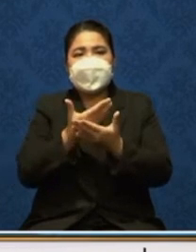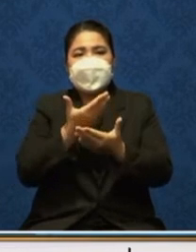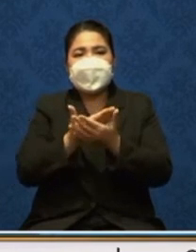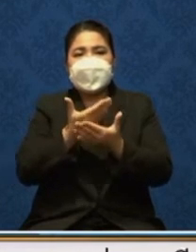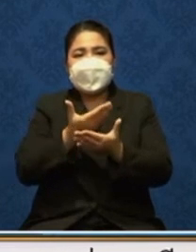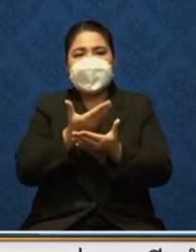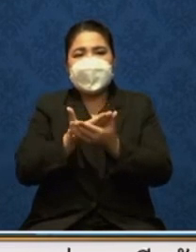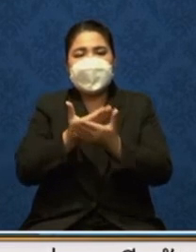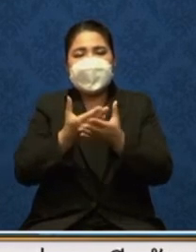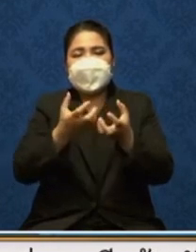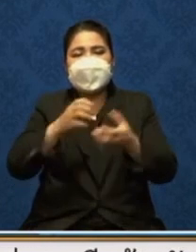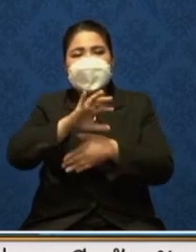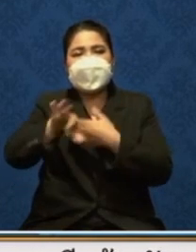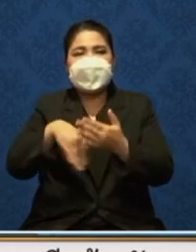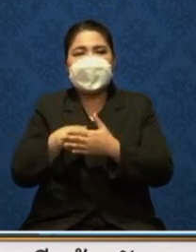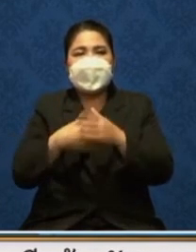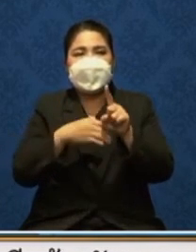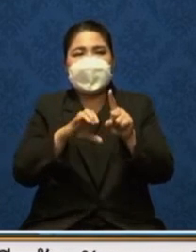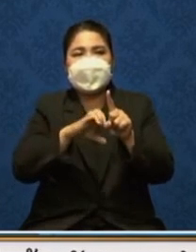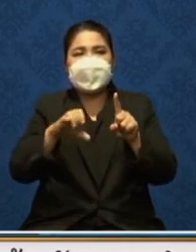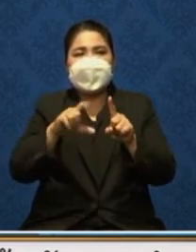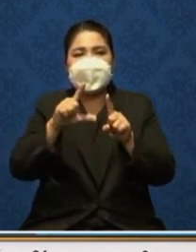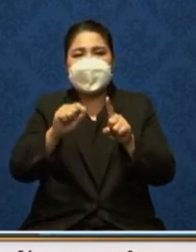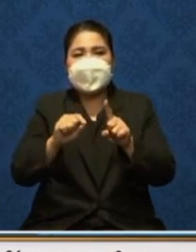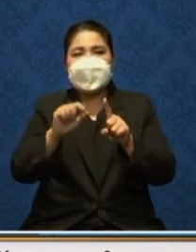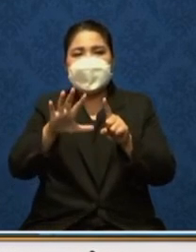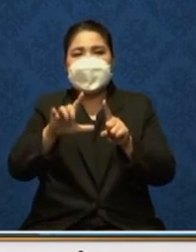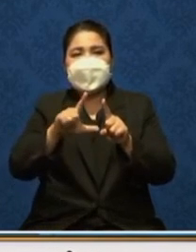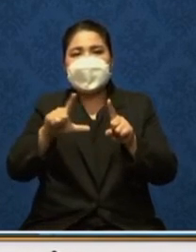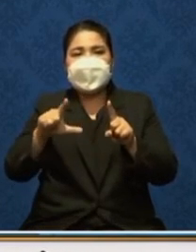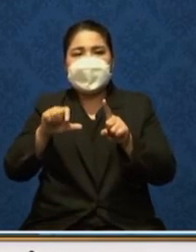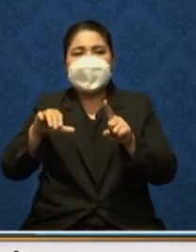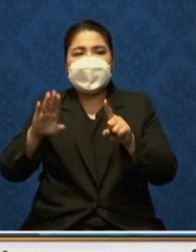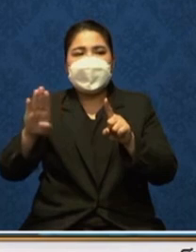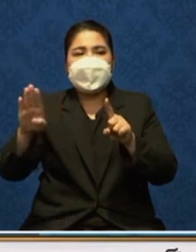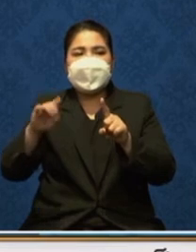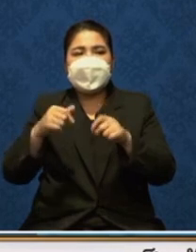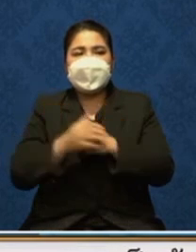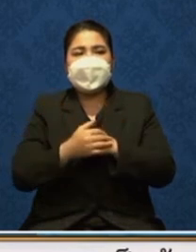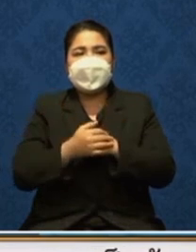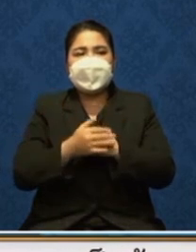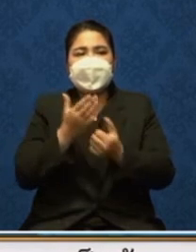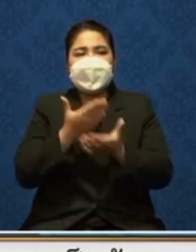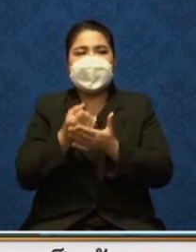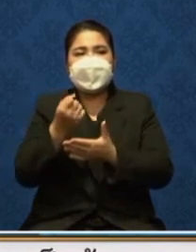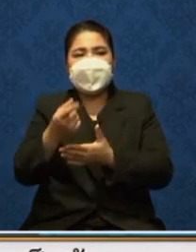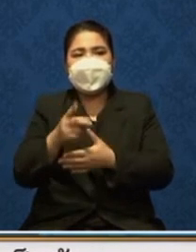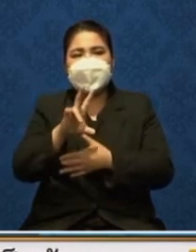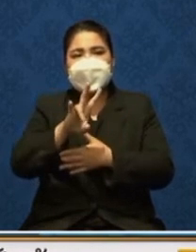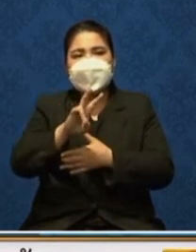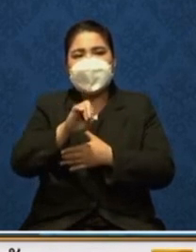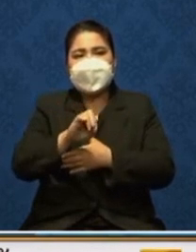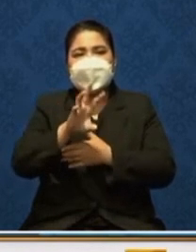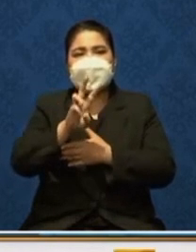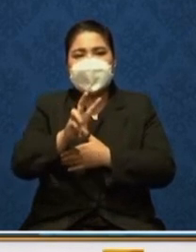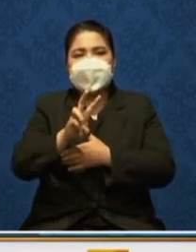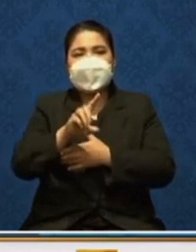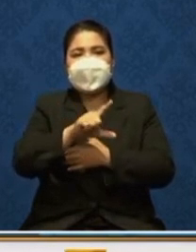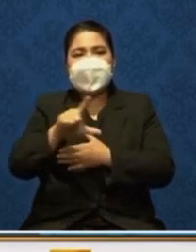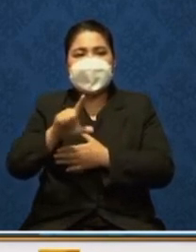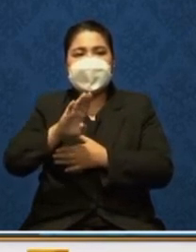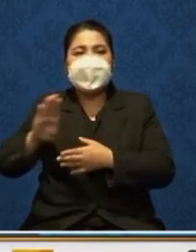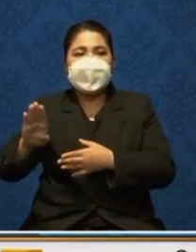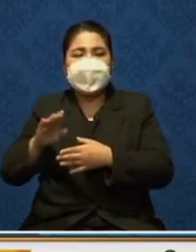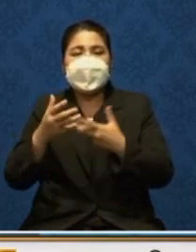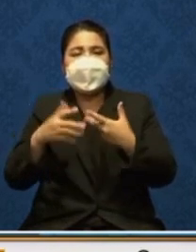115 ล้านบาท ไม่มีหนสนเลยครับมีเงสดบวกกำเองฝฝากอยประมาณ 76 ลานบาททรับสินอื่นๆเกืบค